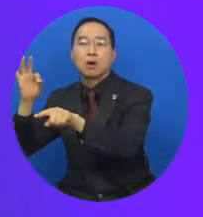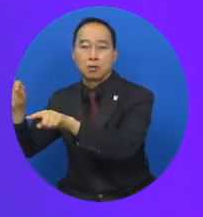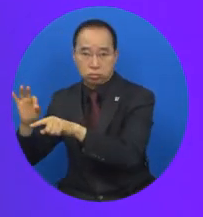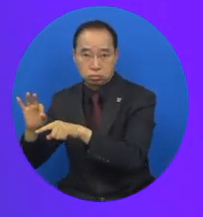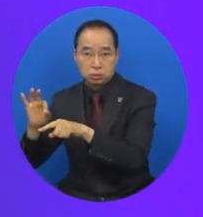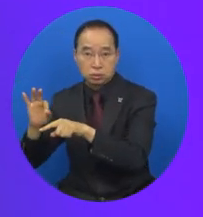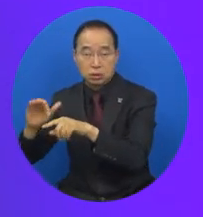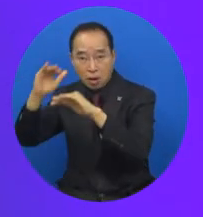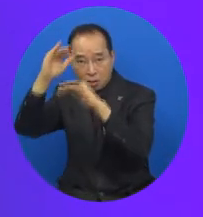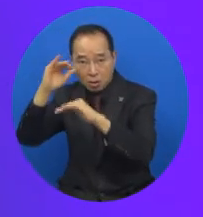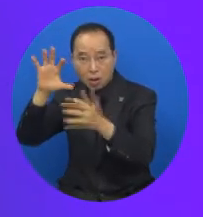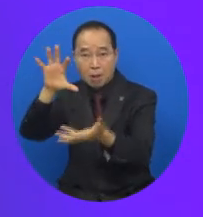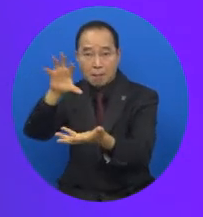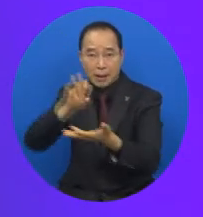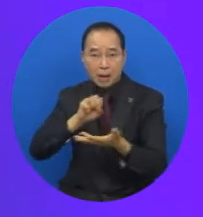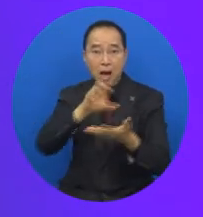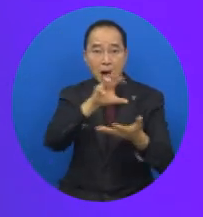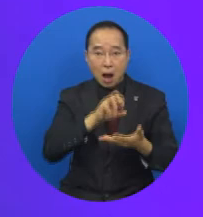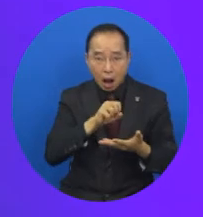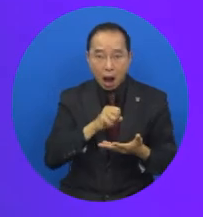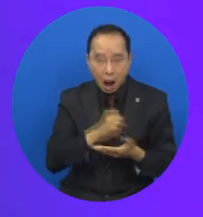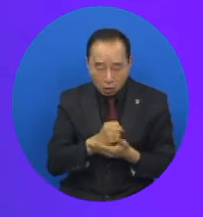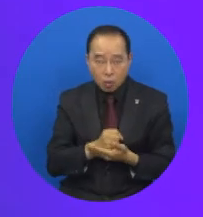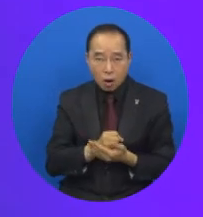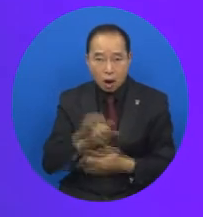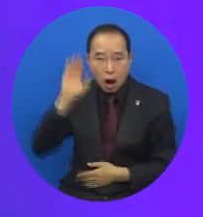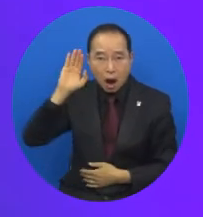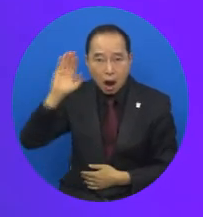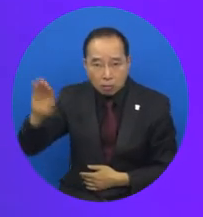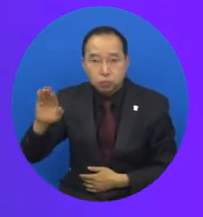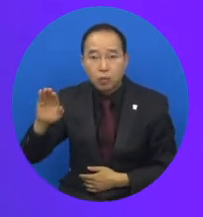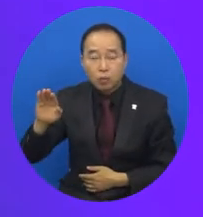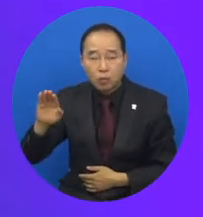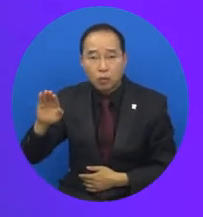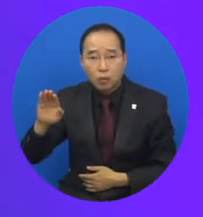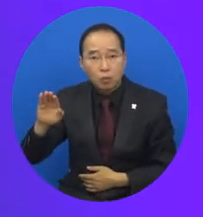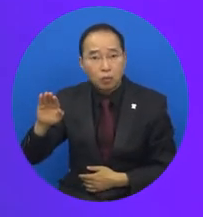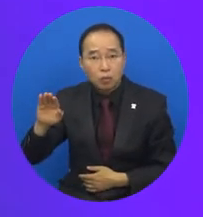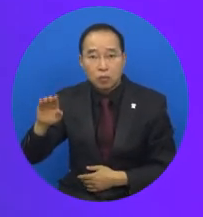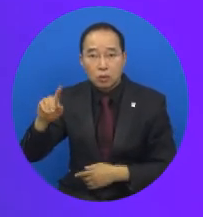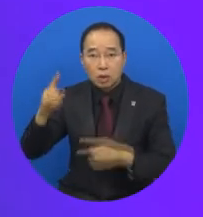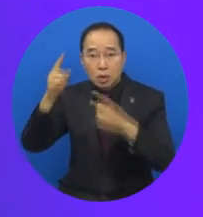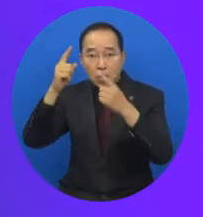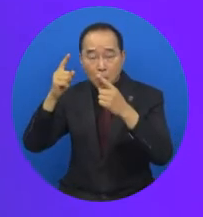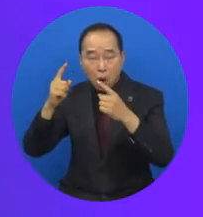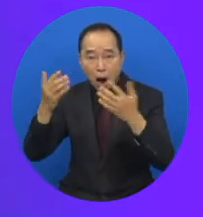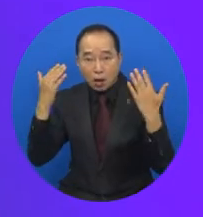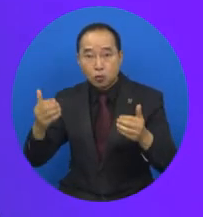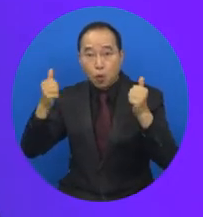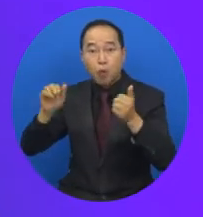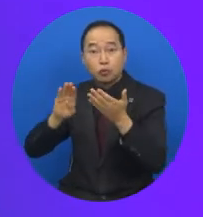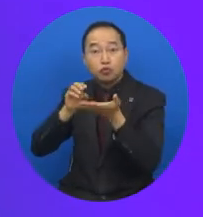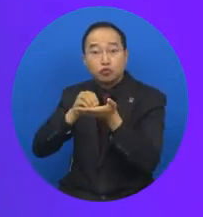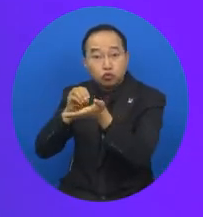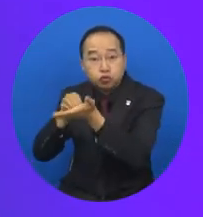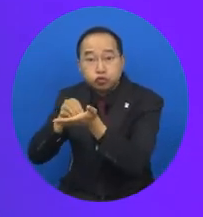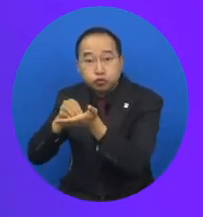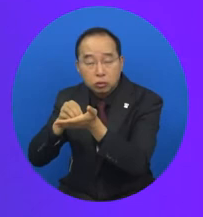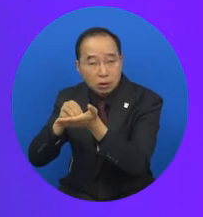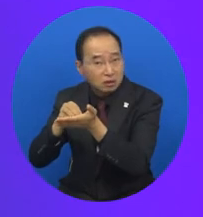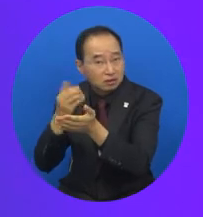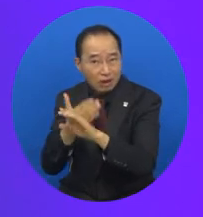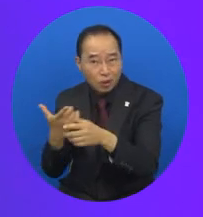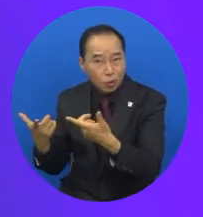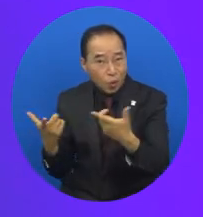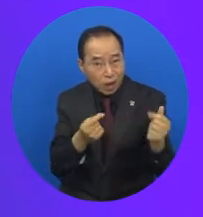그 과정들을 받아들이면서 자신도 역시 진로를 선택하는 데 있어서 남들과 똑같이 할 필요가 없다는 얘기를